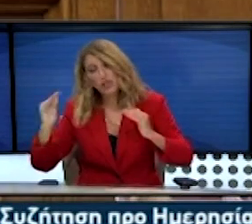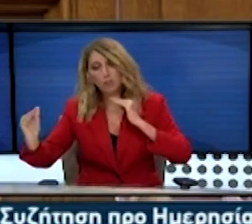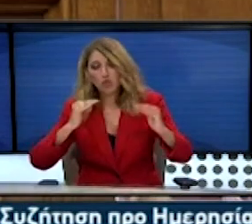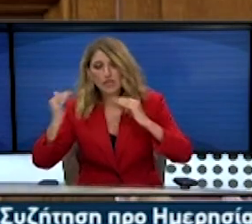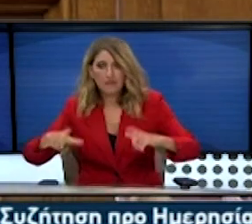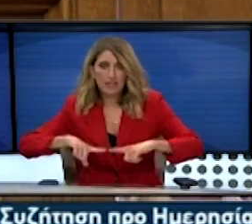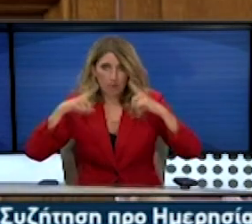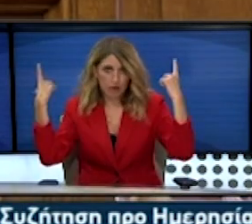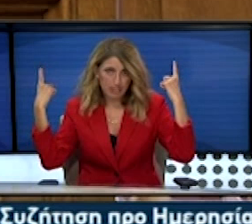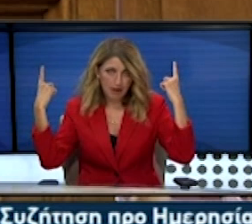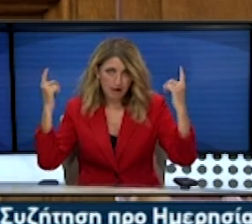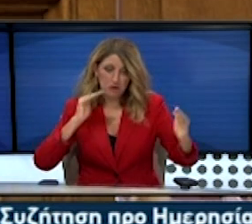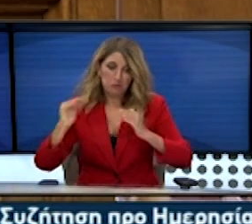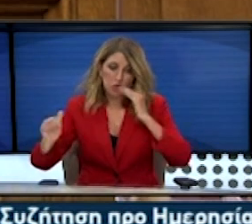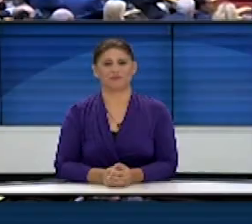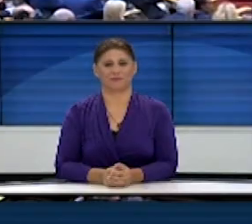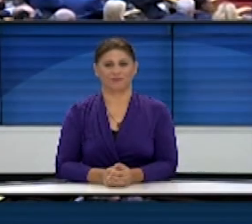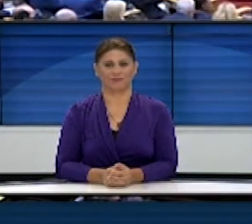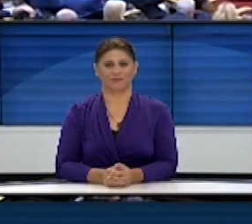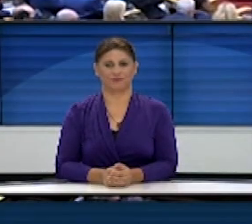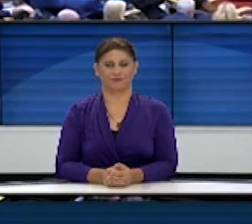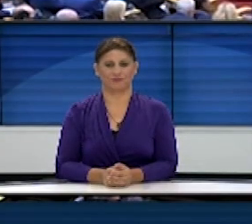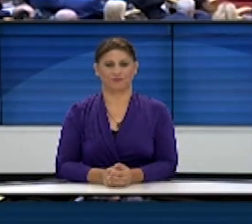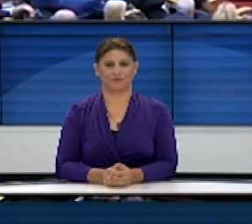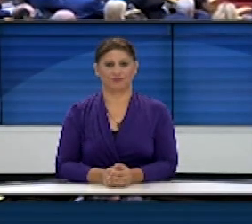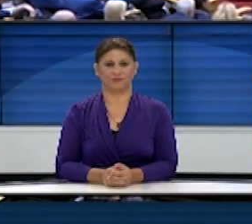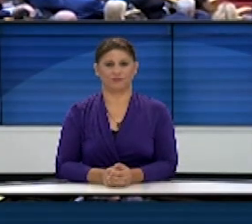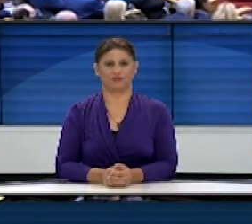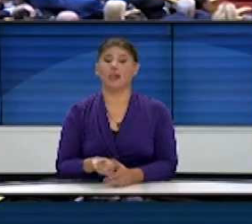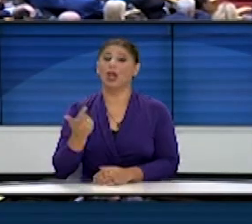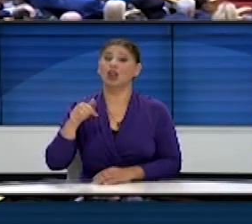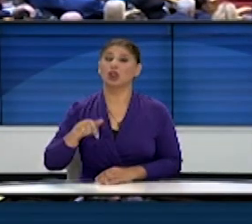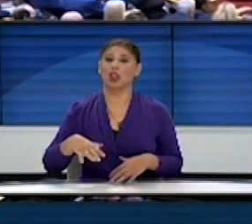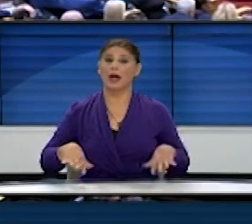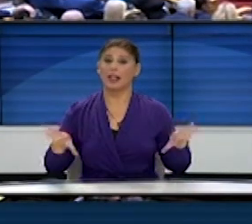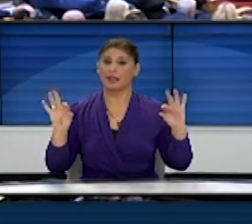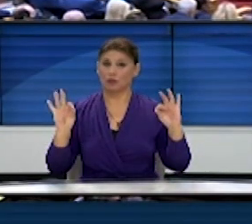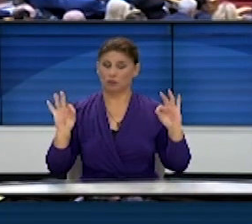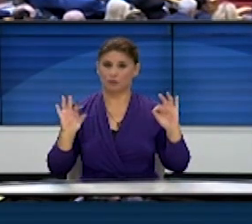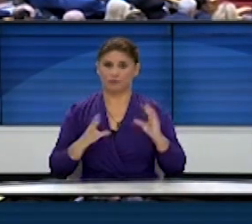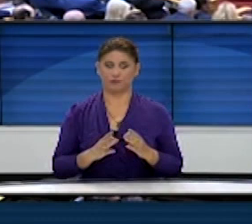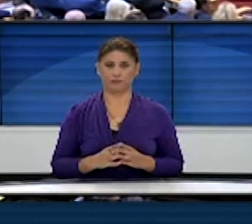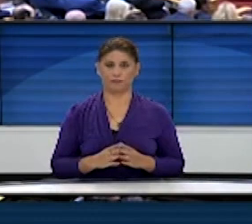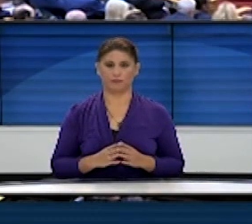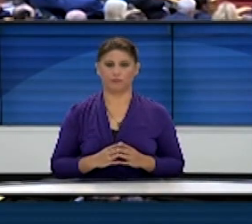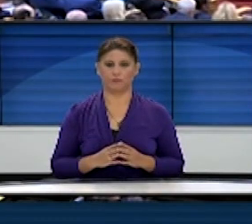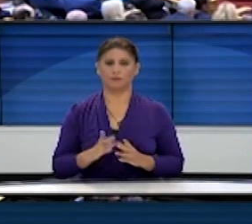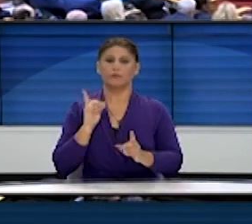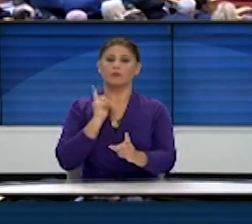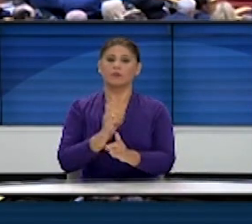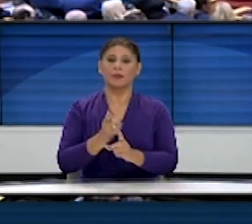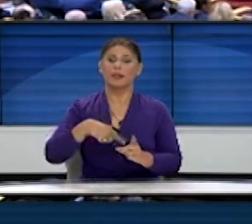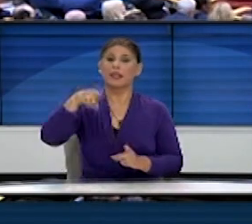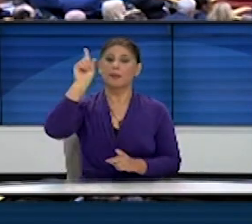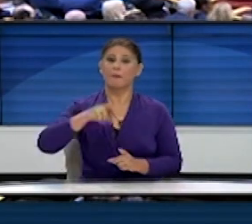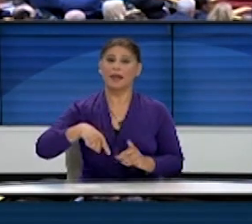προϋπολογισμού είναι αυτά που τελικώς θα πραγματοποιηθούν από την οικονομία και από τις δημοσιονομικές σταθερές.